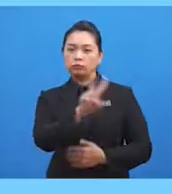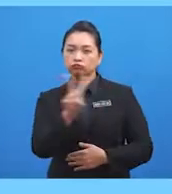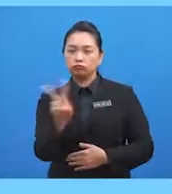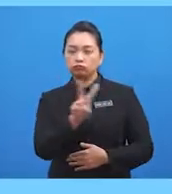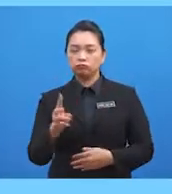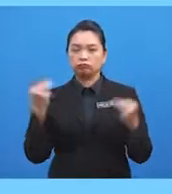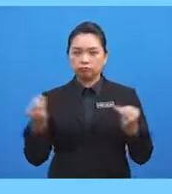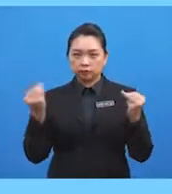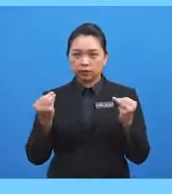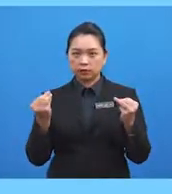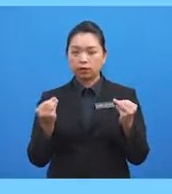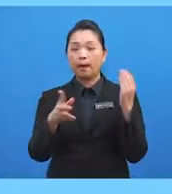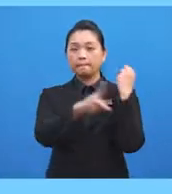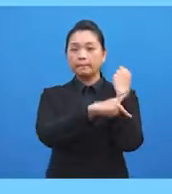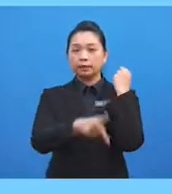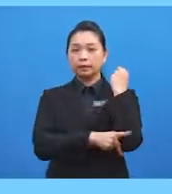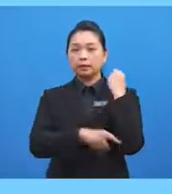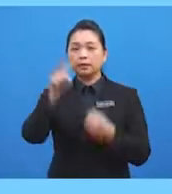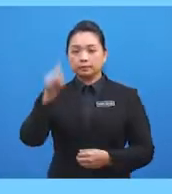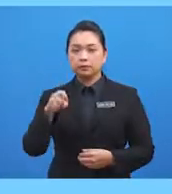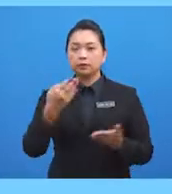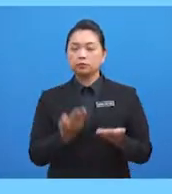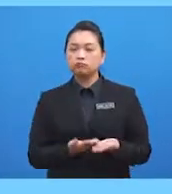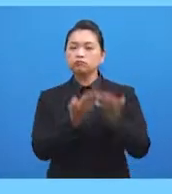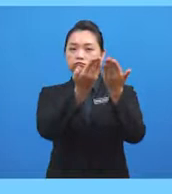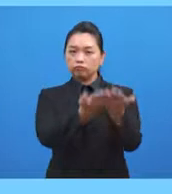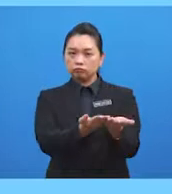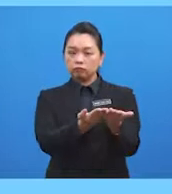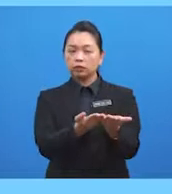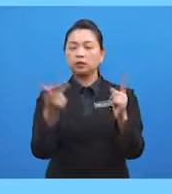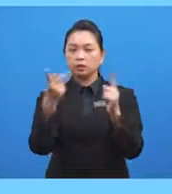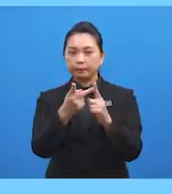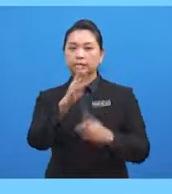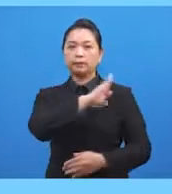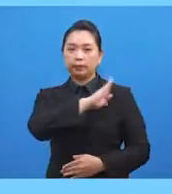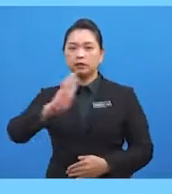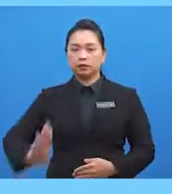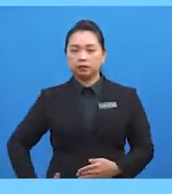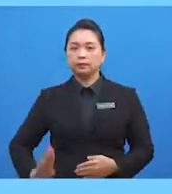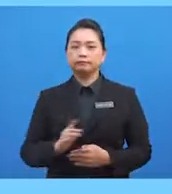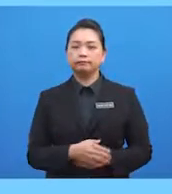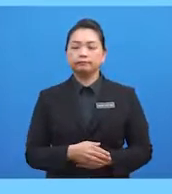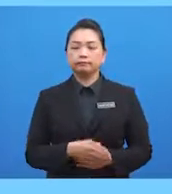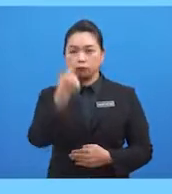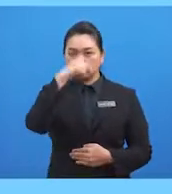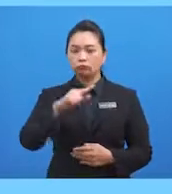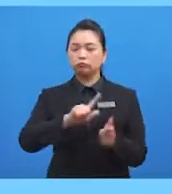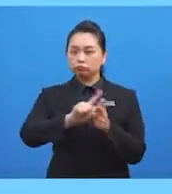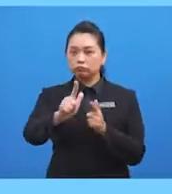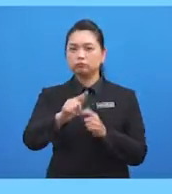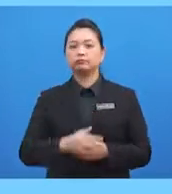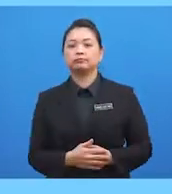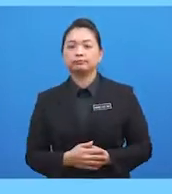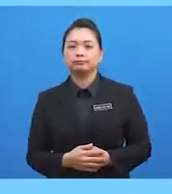kedua-dua majlis parlimen hendaklah dikemukakan kepada Yang di-Pertuan Agong untuk